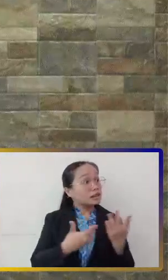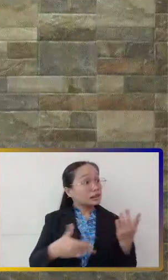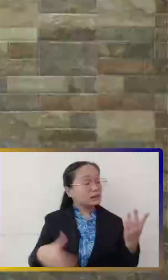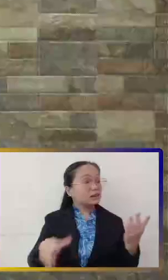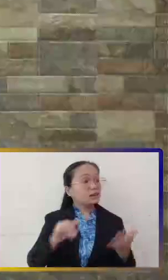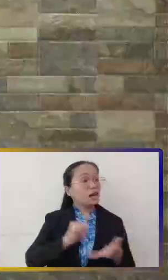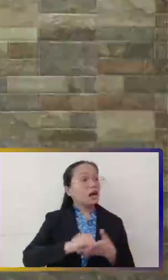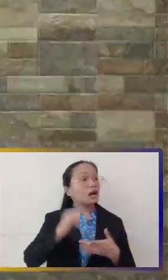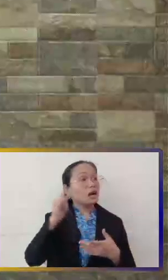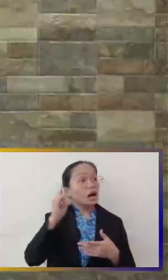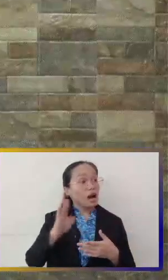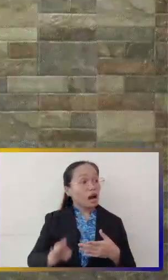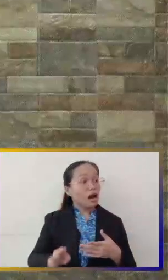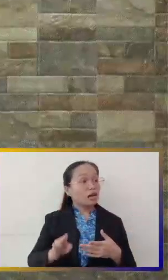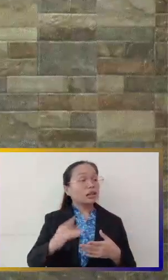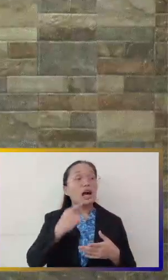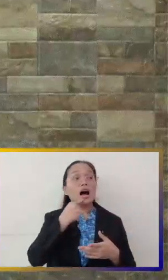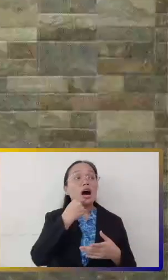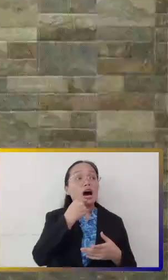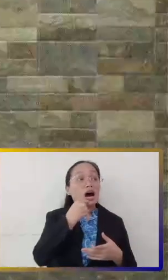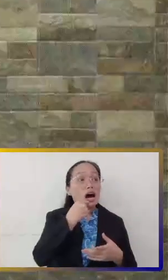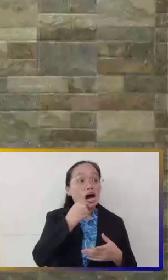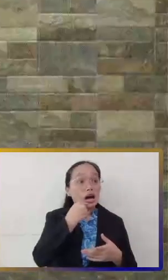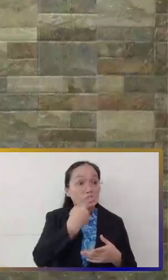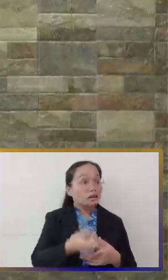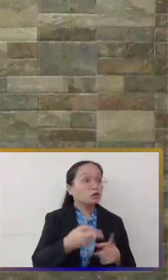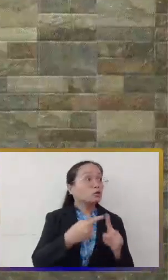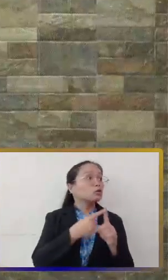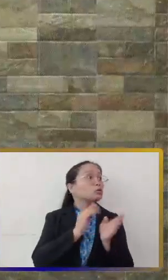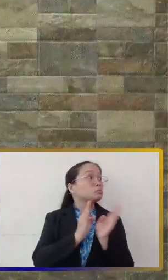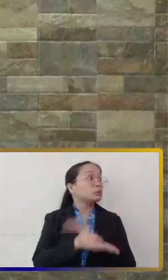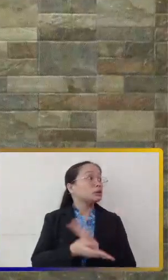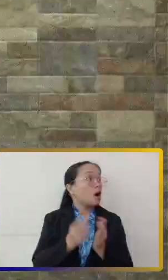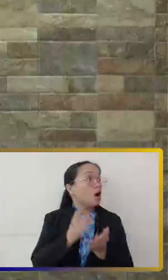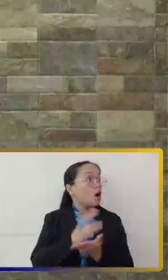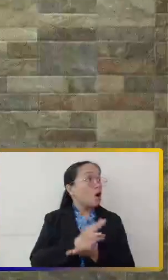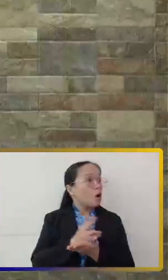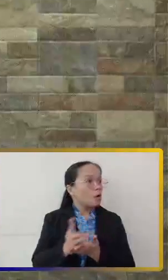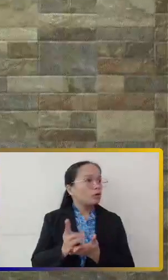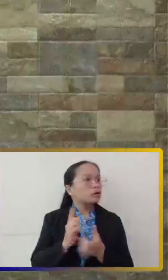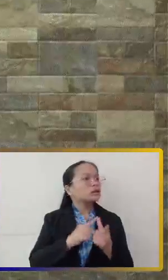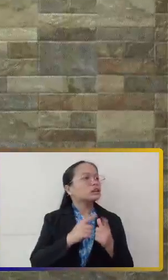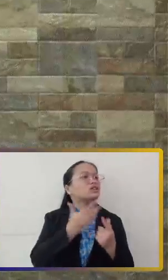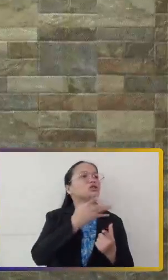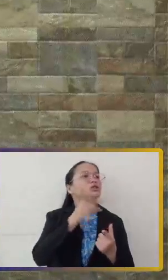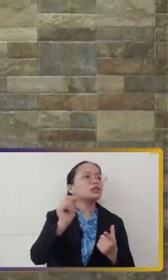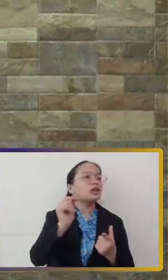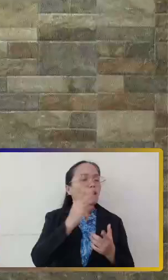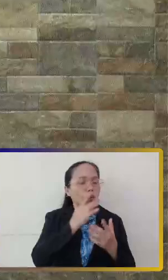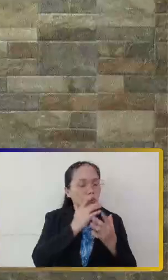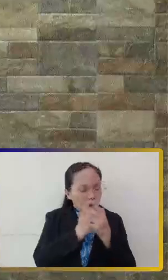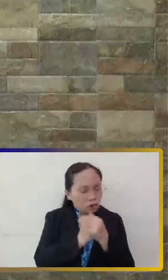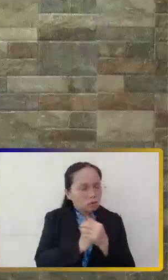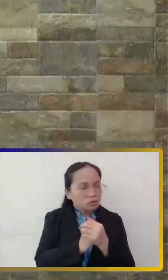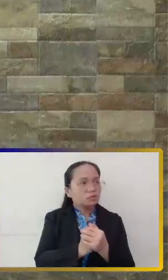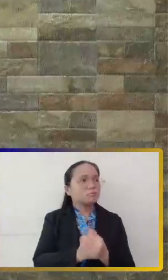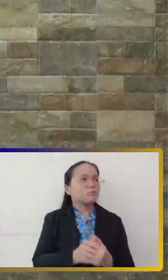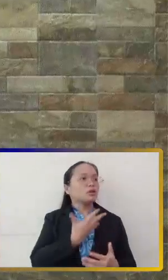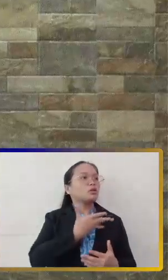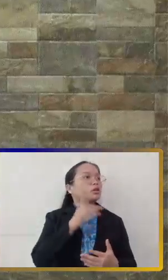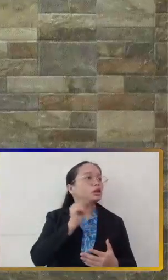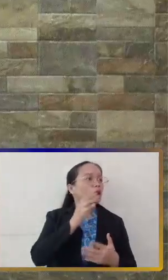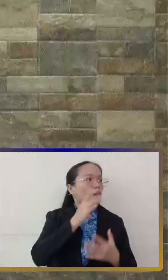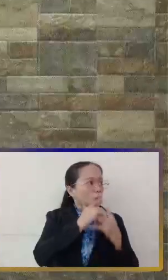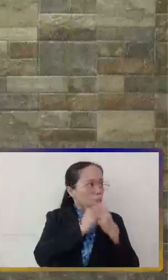God declared to be holy, you've got to worship it. Worship